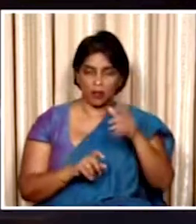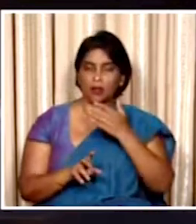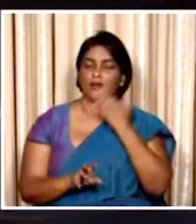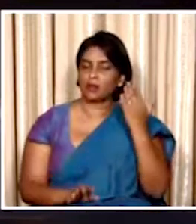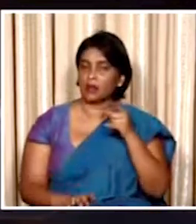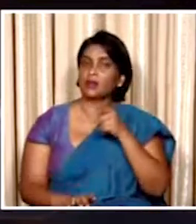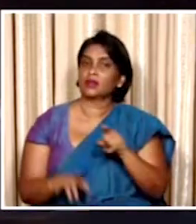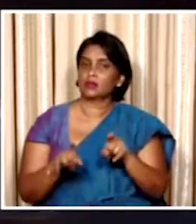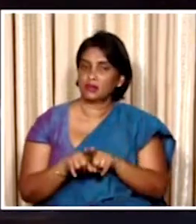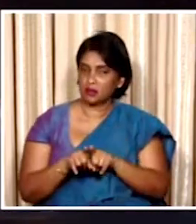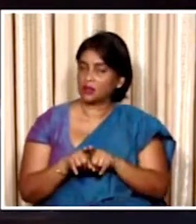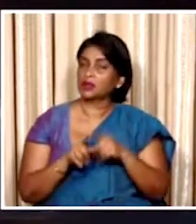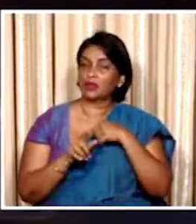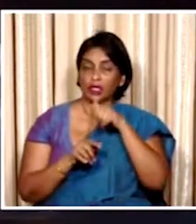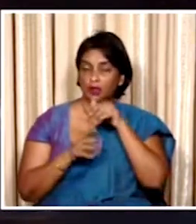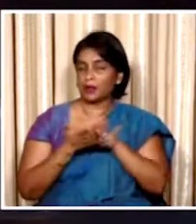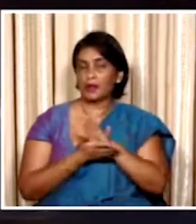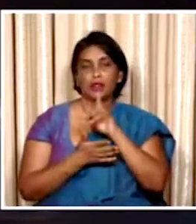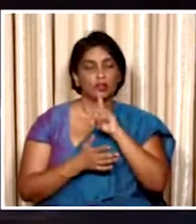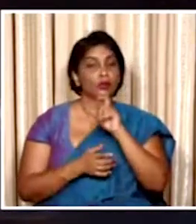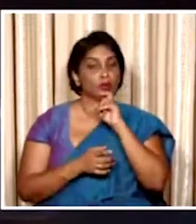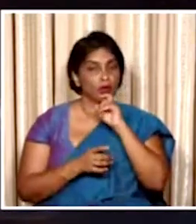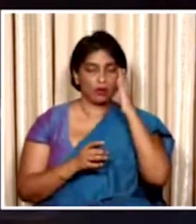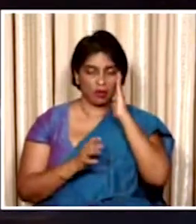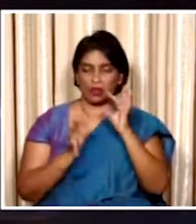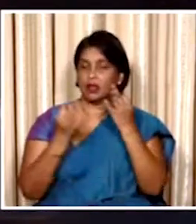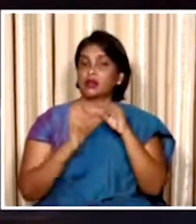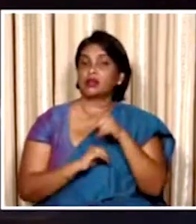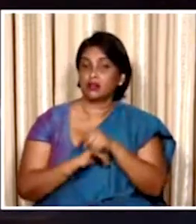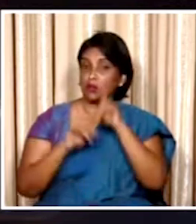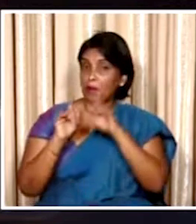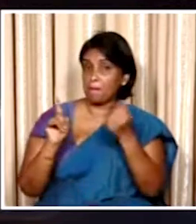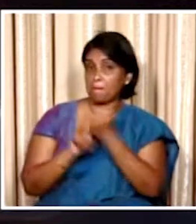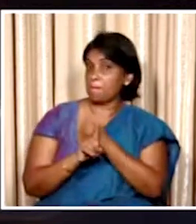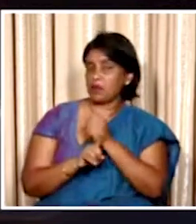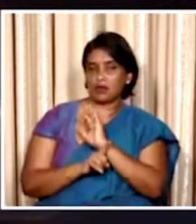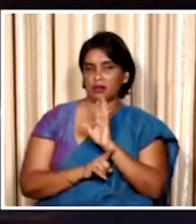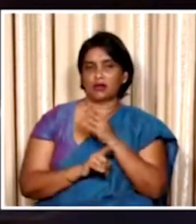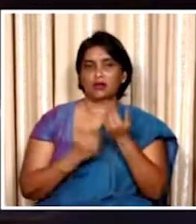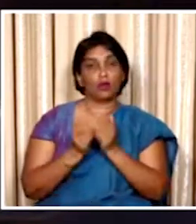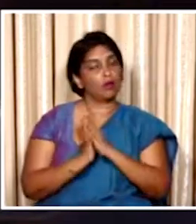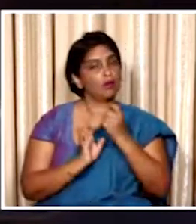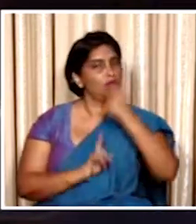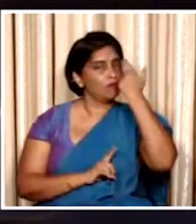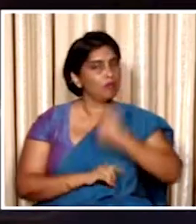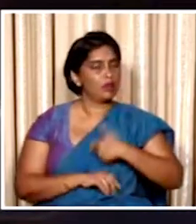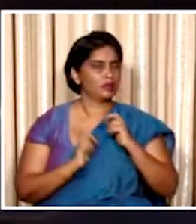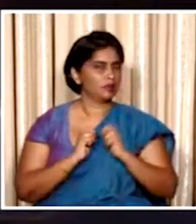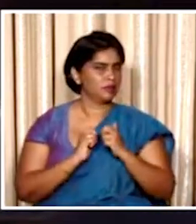පුළුවන්. ඒ නිසා අපි ඉතා පැහැදිලිව කියනවා මේ අධිකරණ ස්වාධීනත්වයට මේ විදිහට බලපෑම් කරන්න එපා. තමන්ගේ පෞද්ගලික හේතුවක්